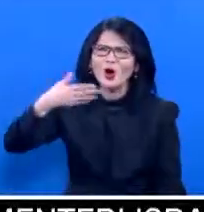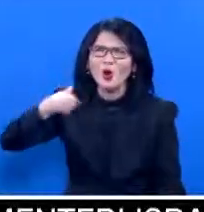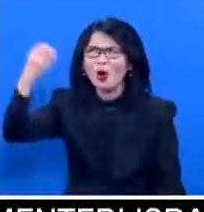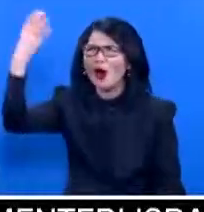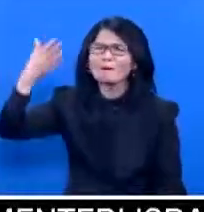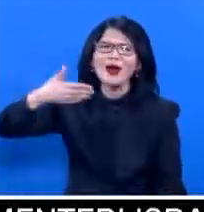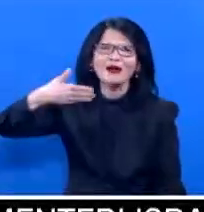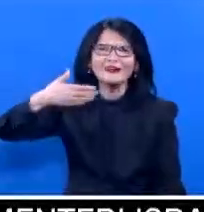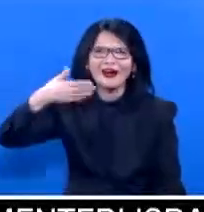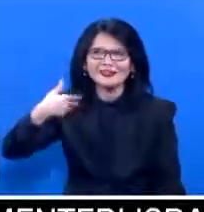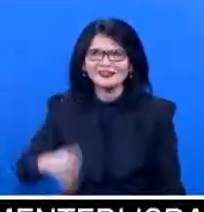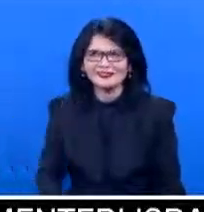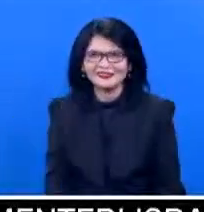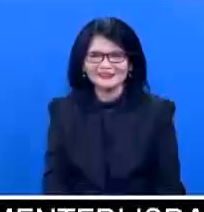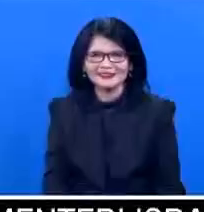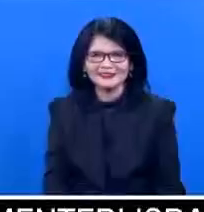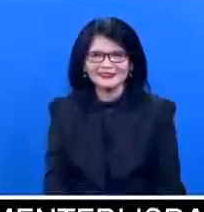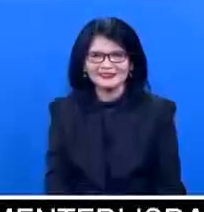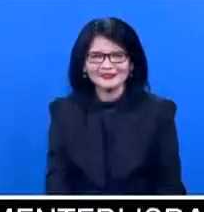panas. Ya Pak, ya. Bapak dulu aja turun.